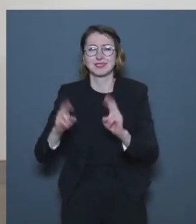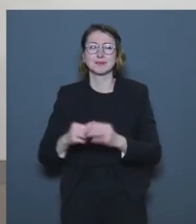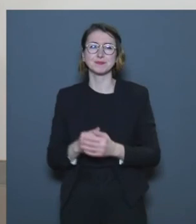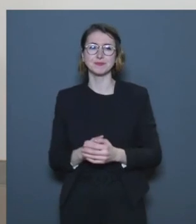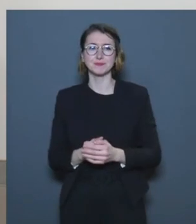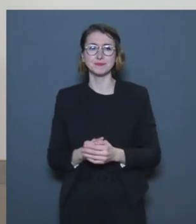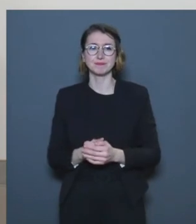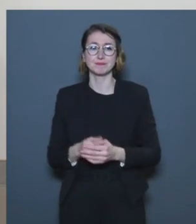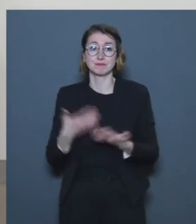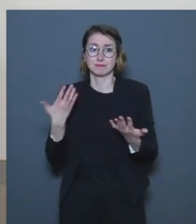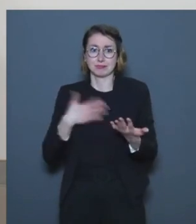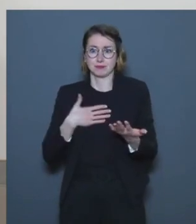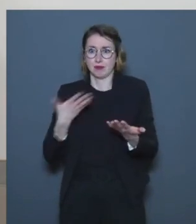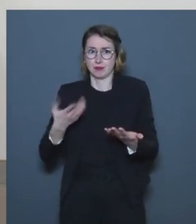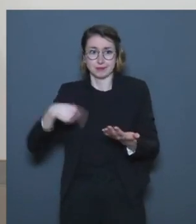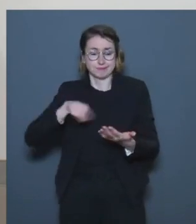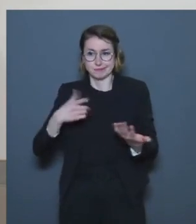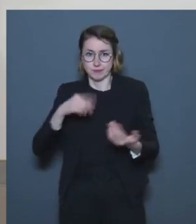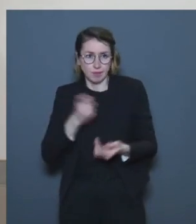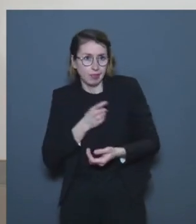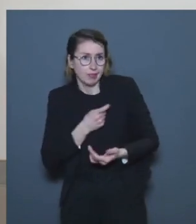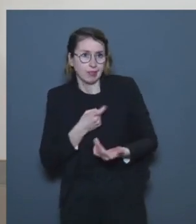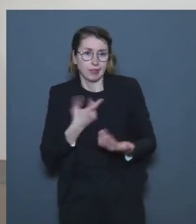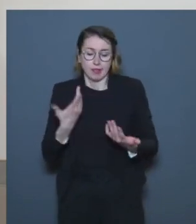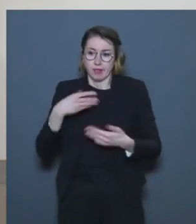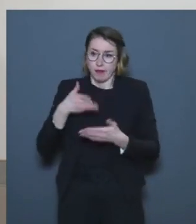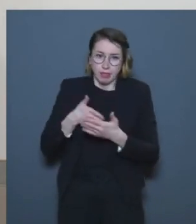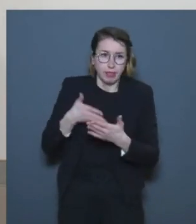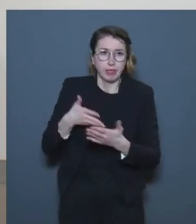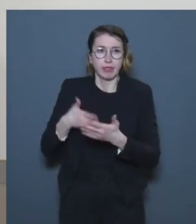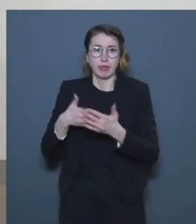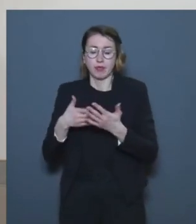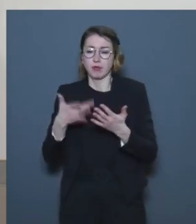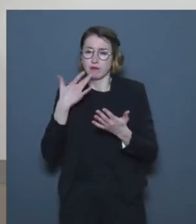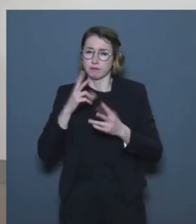cette crainte, sans ce frein qu'on a pour l'instant tout le temps.